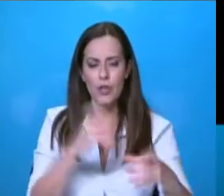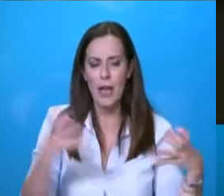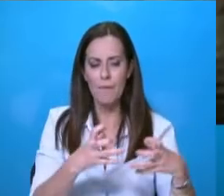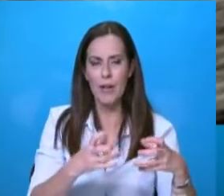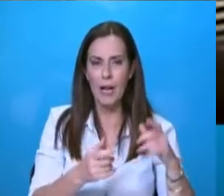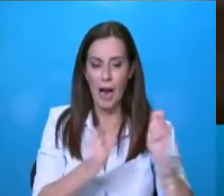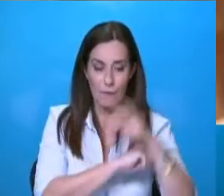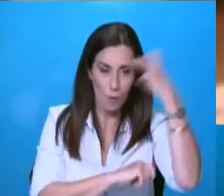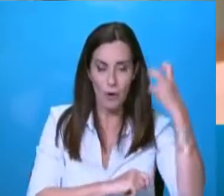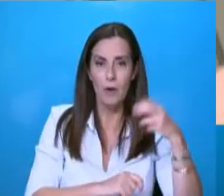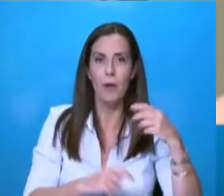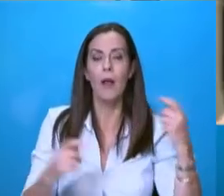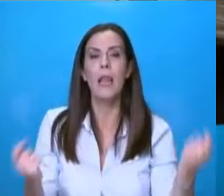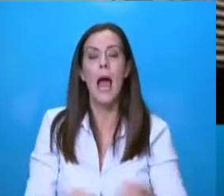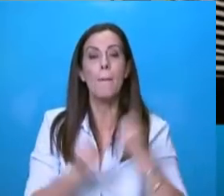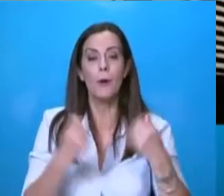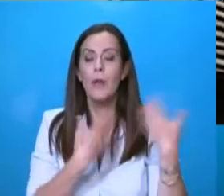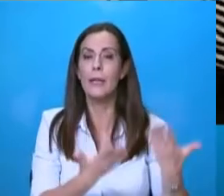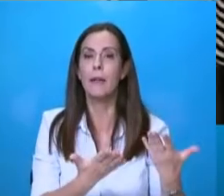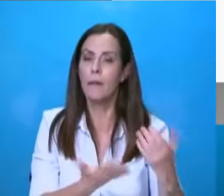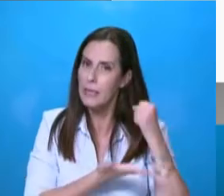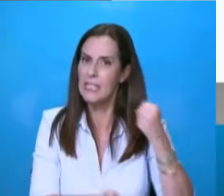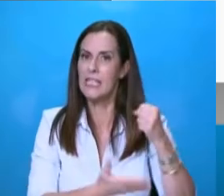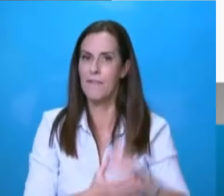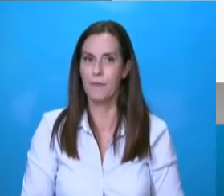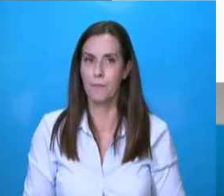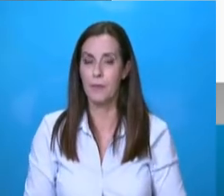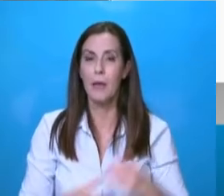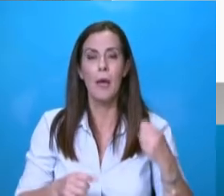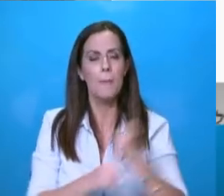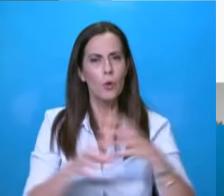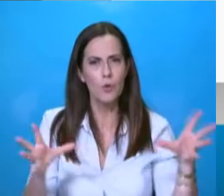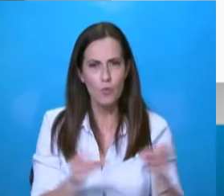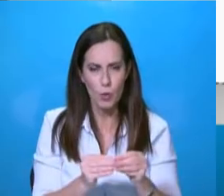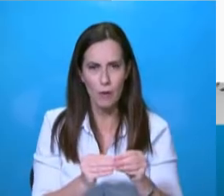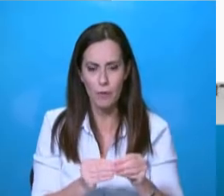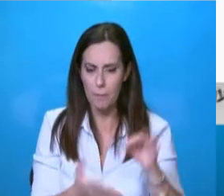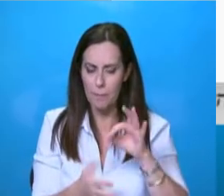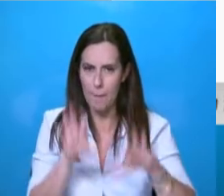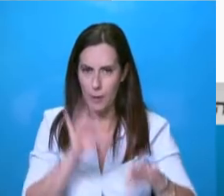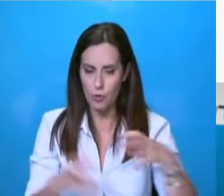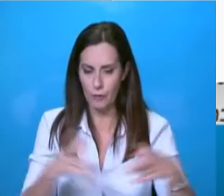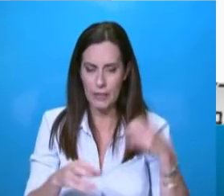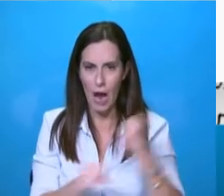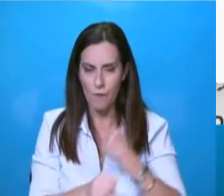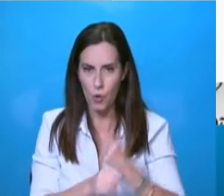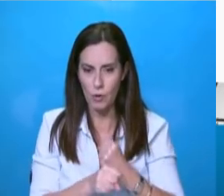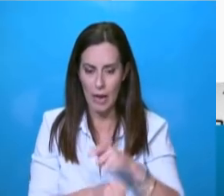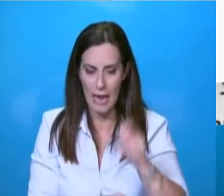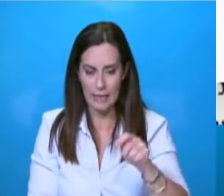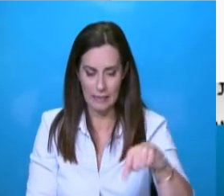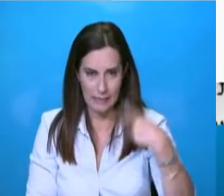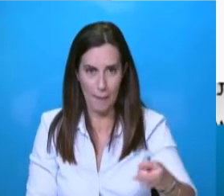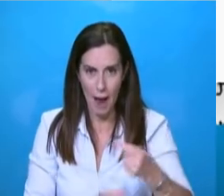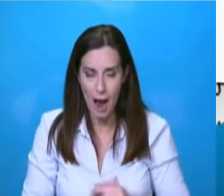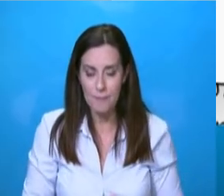הרפורמה לקמפיין ולהקצות לכך משאבים. פעילות משותפת במסגרת מטה הבחירות של מפלגת העבודה לכנסת